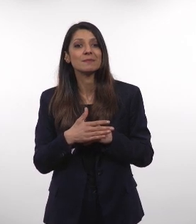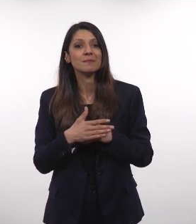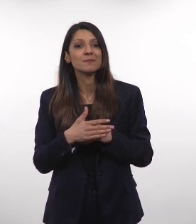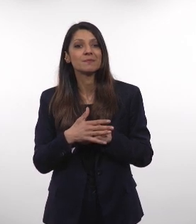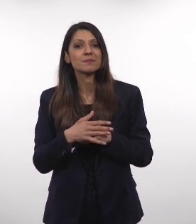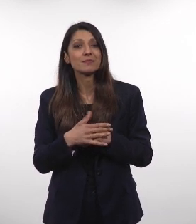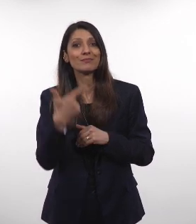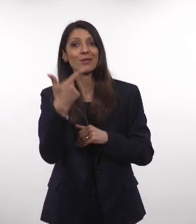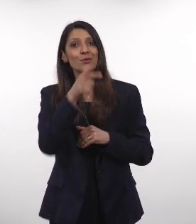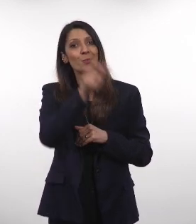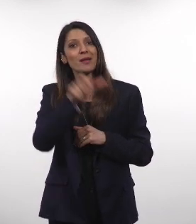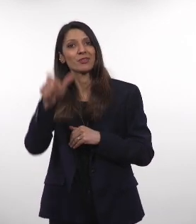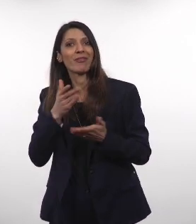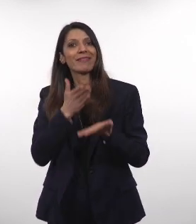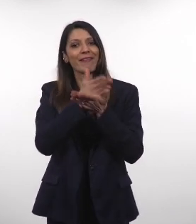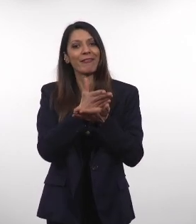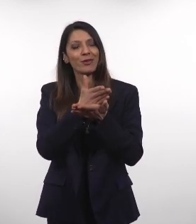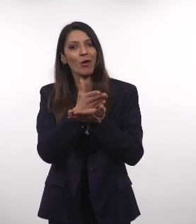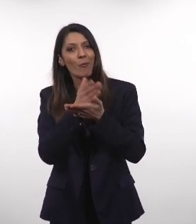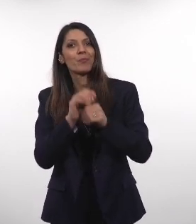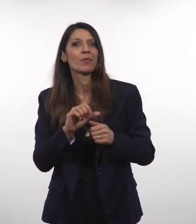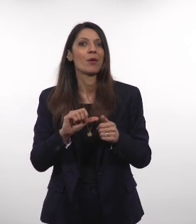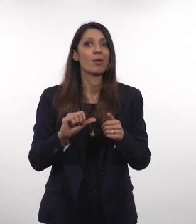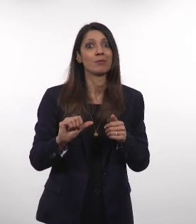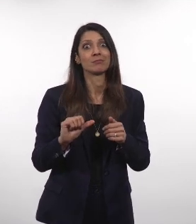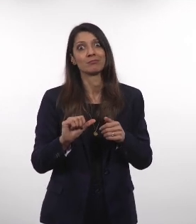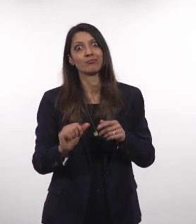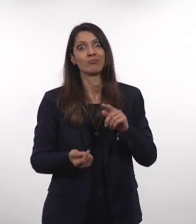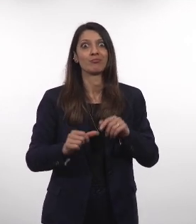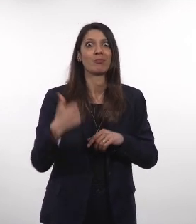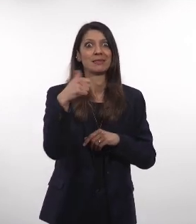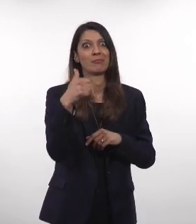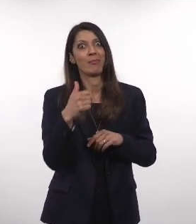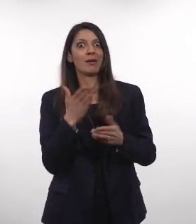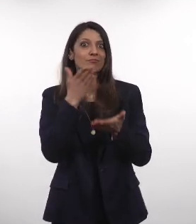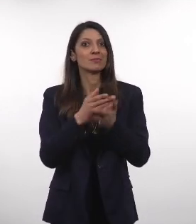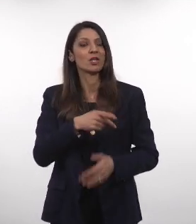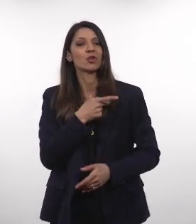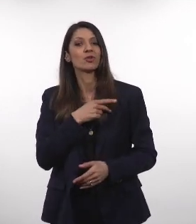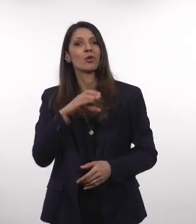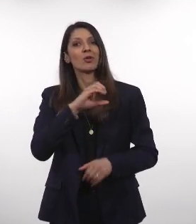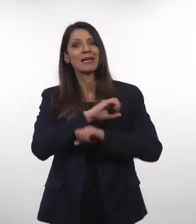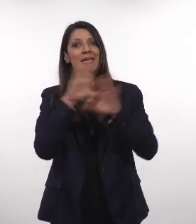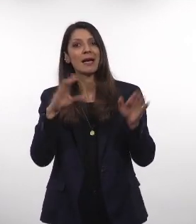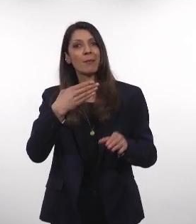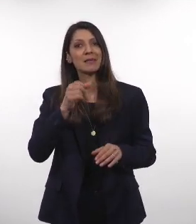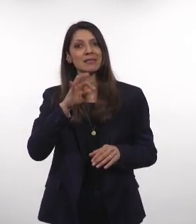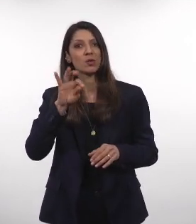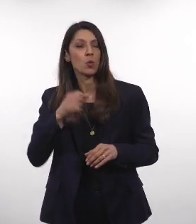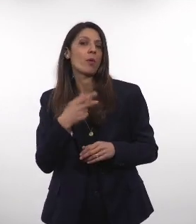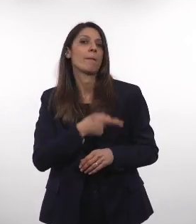à nos deux intervenantes et à notre intervenante principale que je vous présente, le docteur Claire Masson, qui est